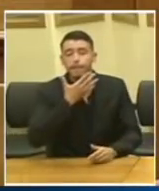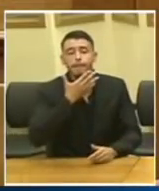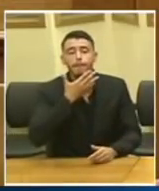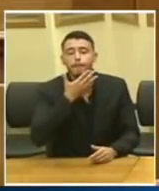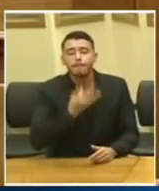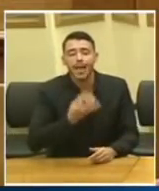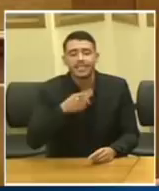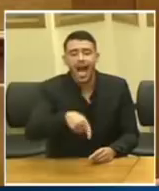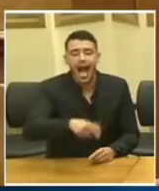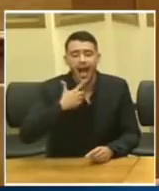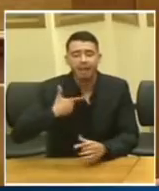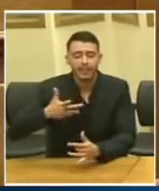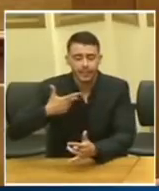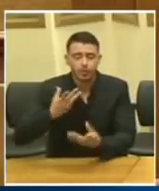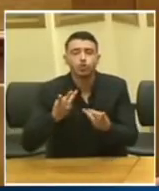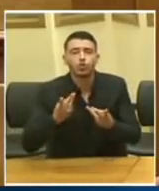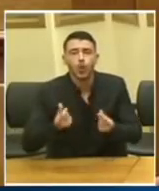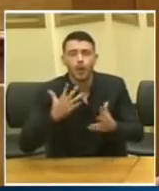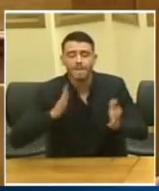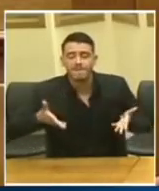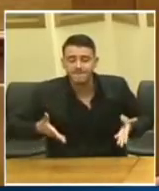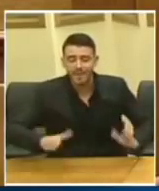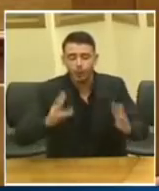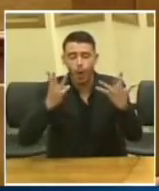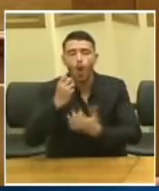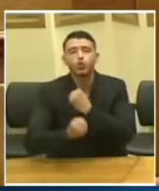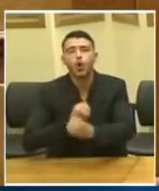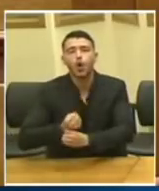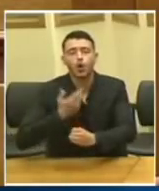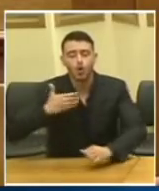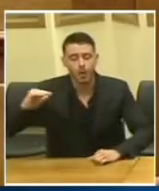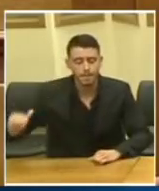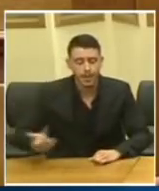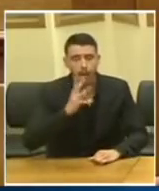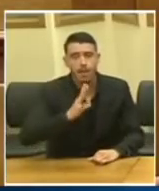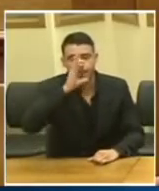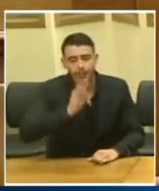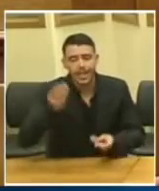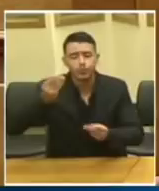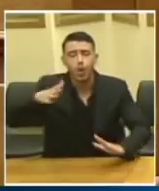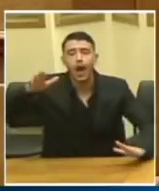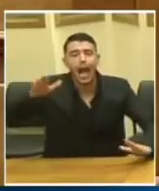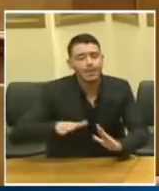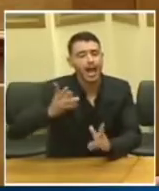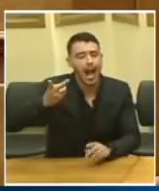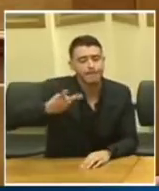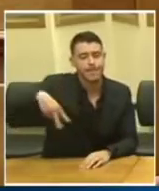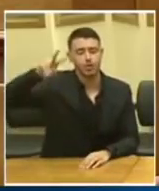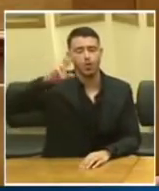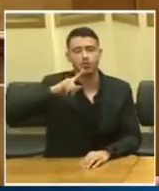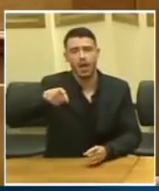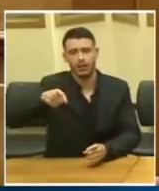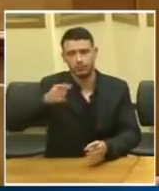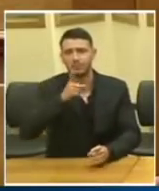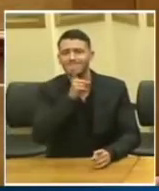αυτή, το ότι φεύγουμε μετά από 8 χρόνια από τα πράγματι χαμηλότερα επιτόκια των δανειστών για να πάμε στα λίγο υψηλότερα